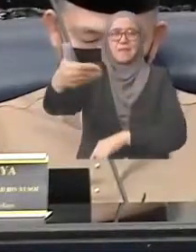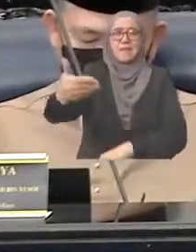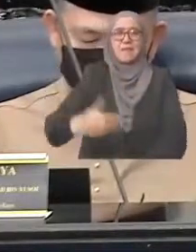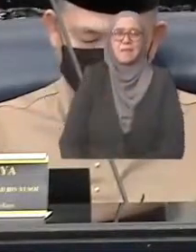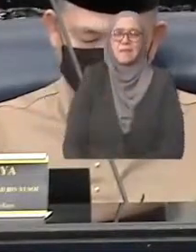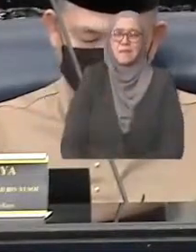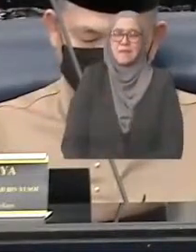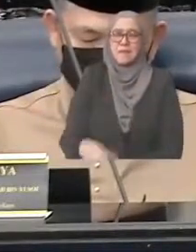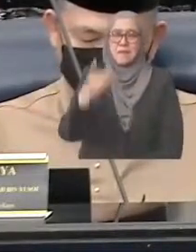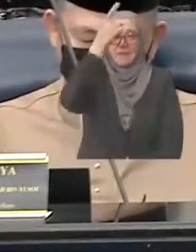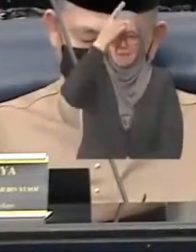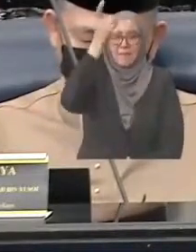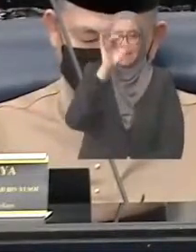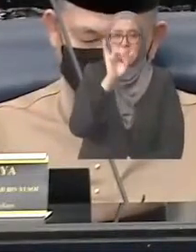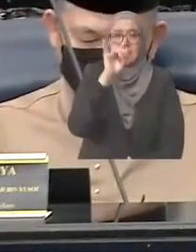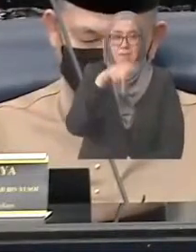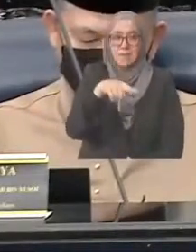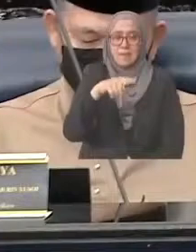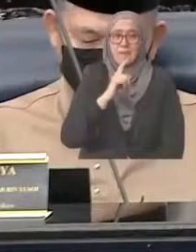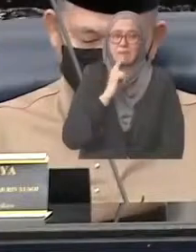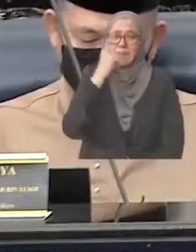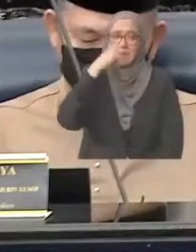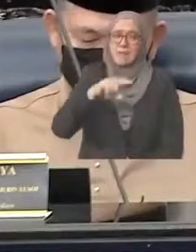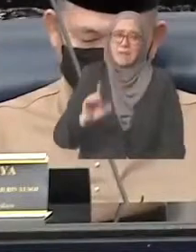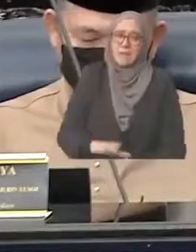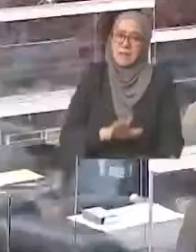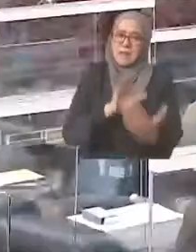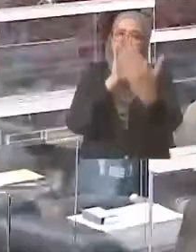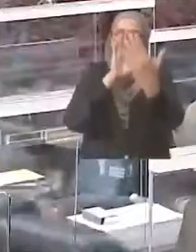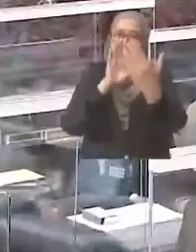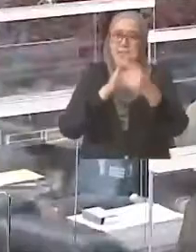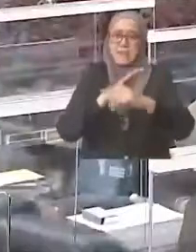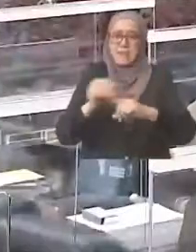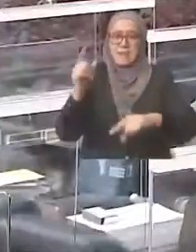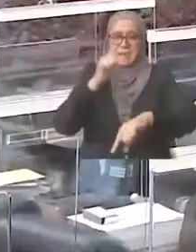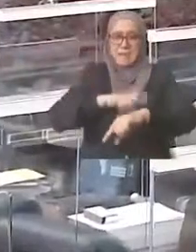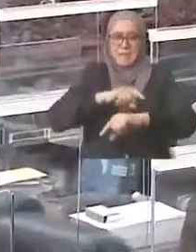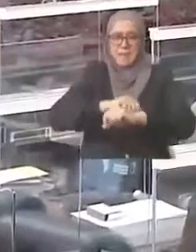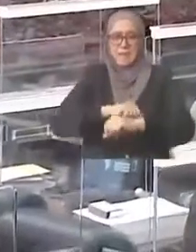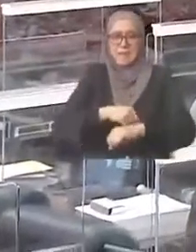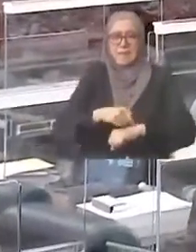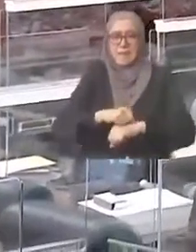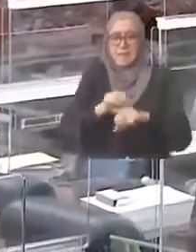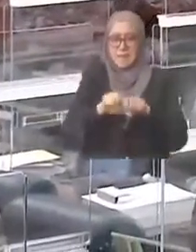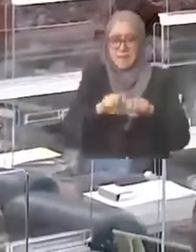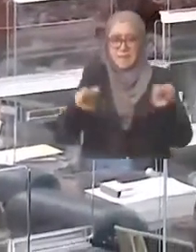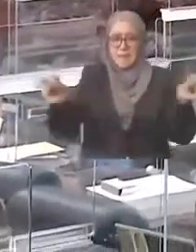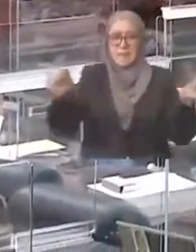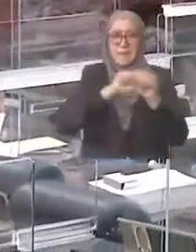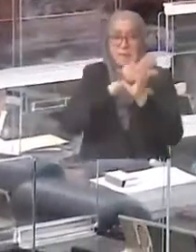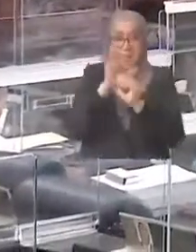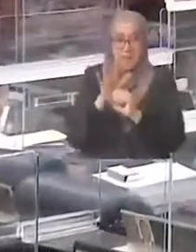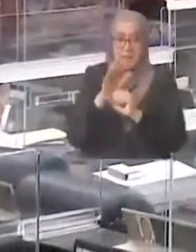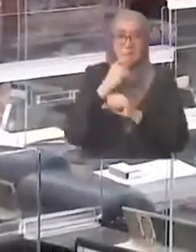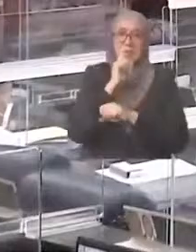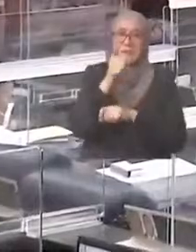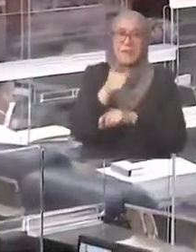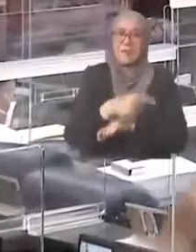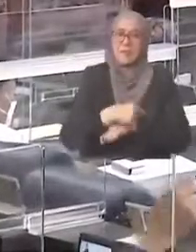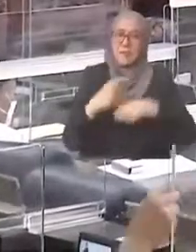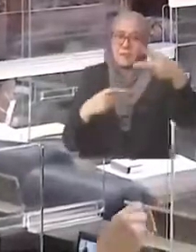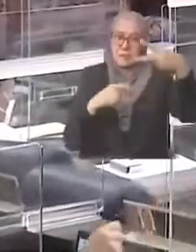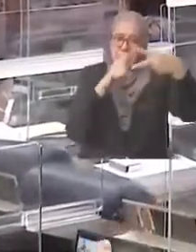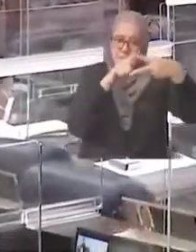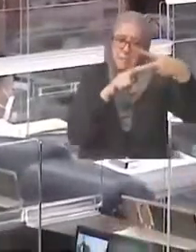Global ini negara-negara sedunia terpaksa mengurus dua beban duka menyelamatkanya W sejagat dan